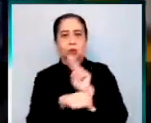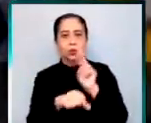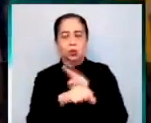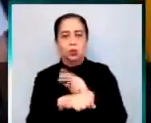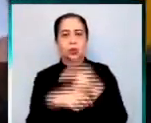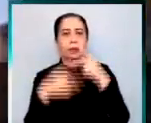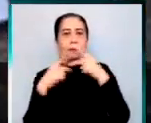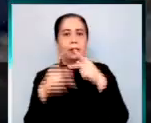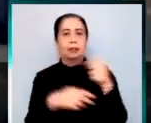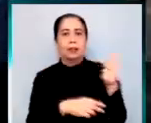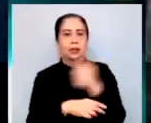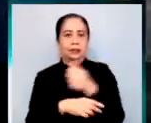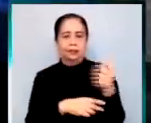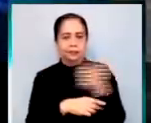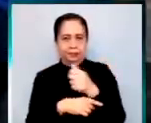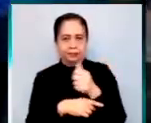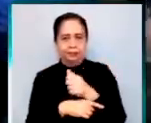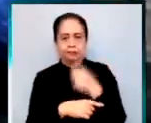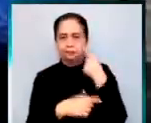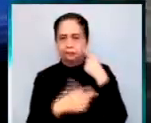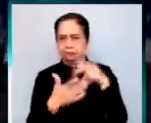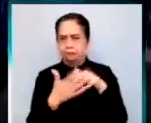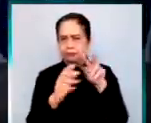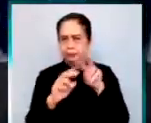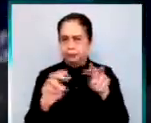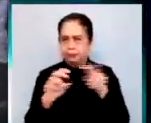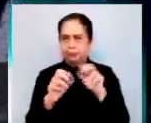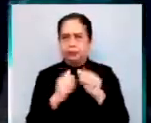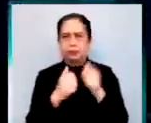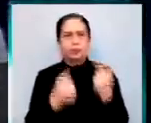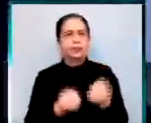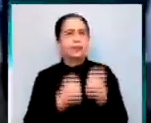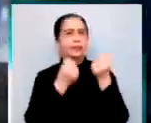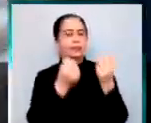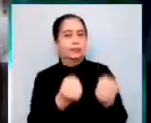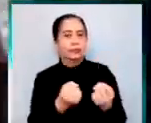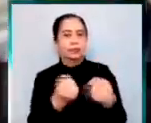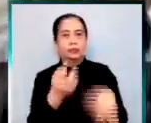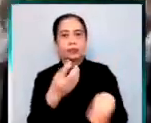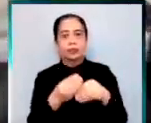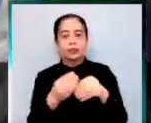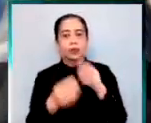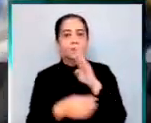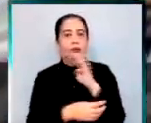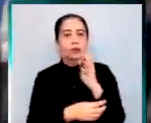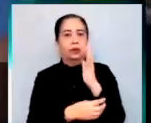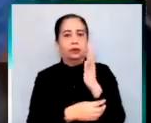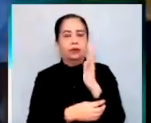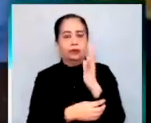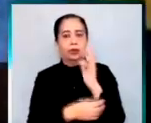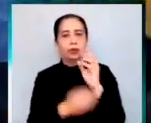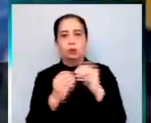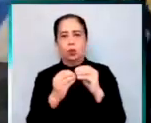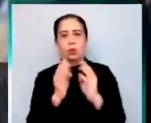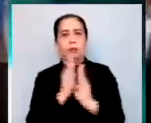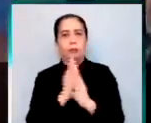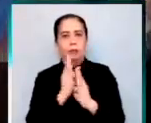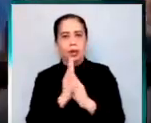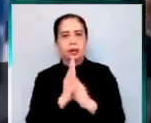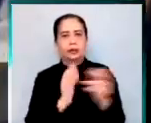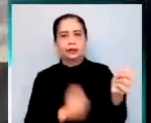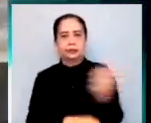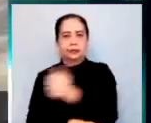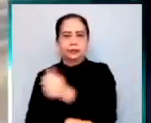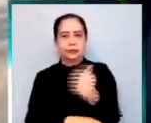transportation. Pinag-aaralan din daw nila ang suhisyon na dagdaga ng 450 na mga bus na bumibiyahe sa